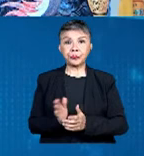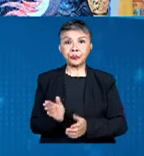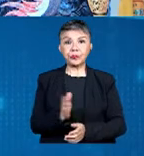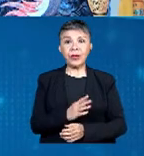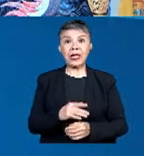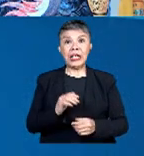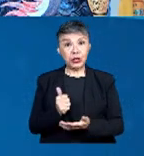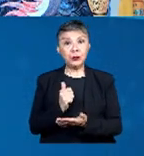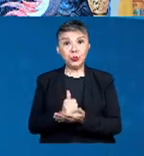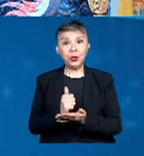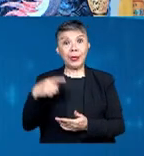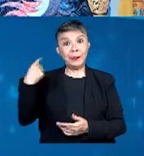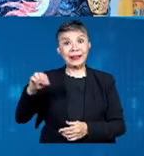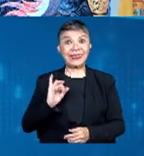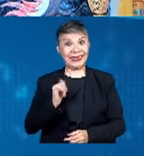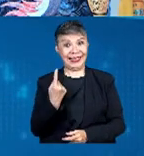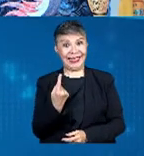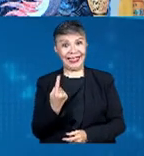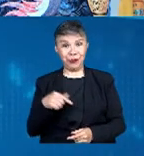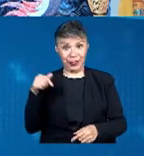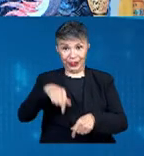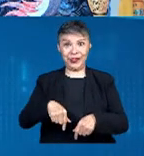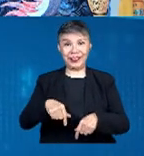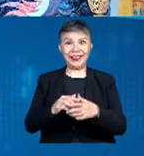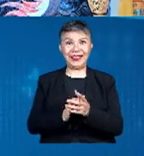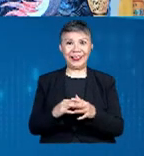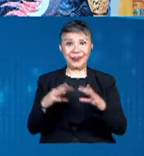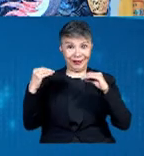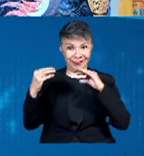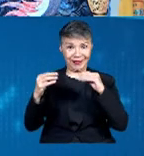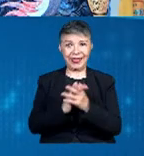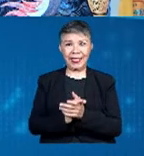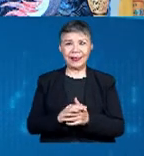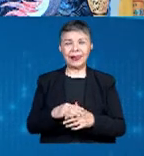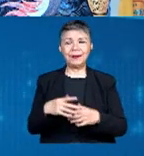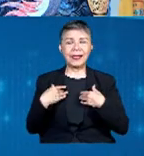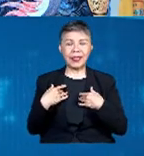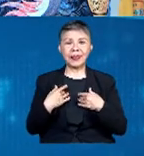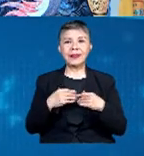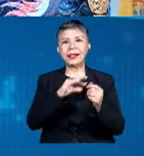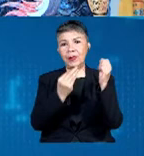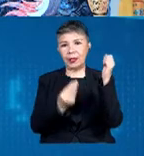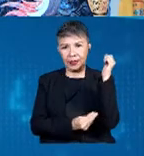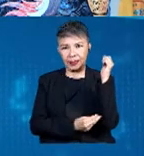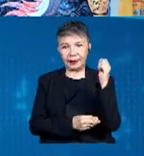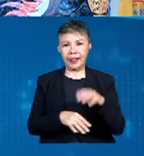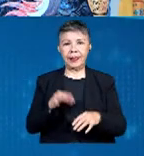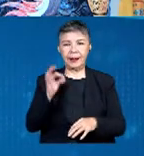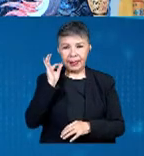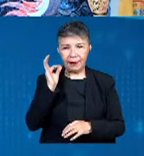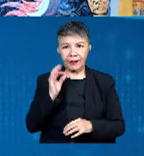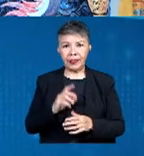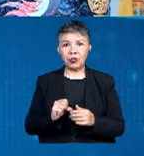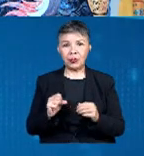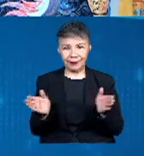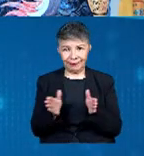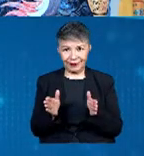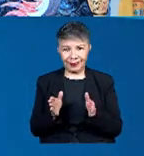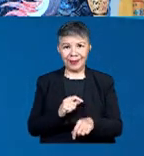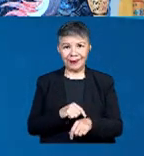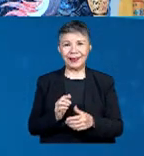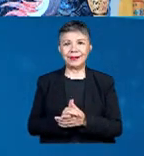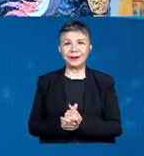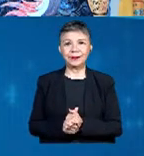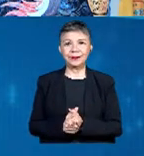Pak Menteri akan hadir, tapi mendadak diwakilkan kepada saya, dan saya juga masih ada acara, jadi mohon maaf sekali. Ini